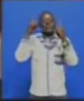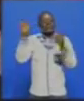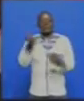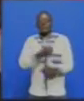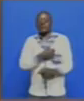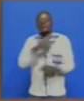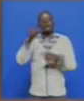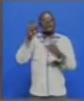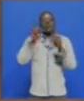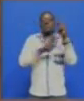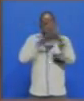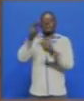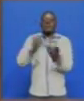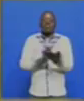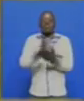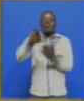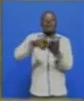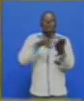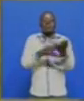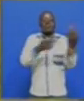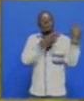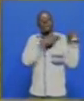par rapport à leurs responsabilités et leur